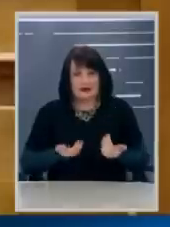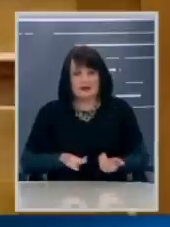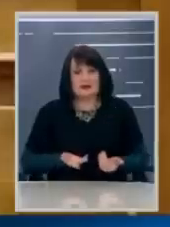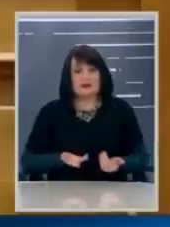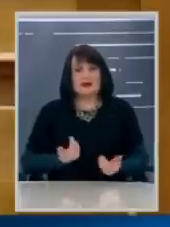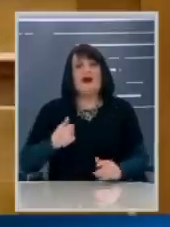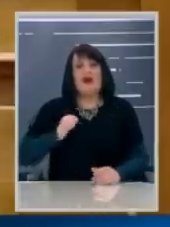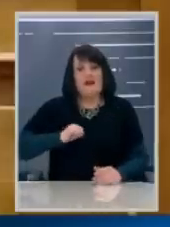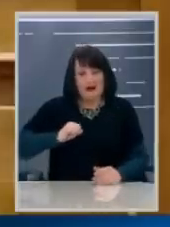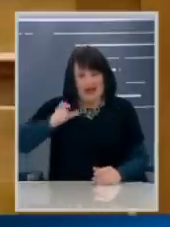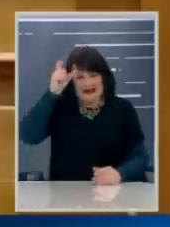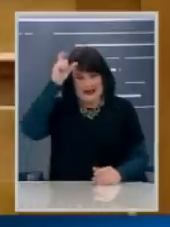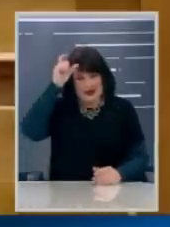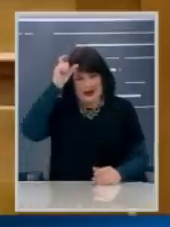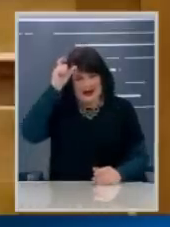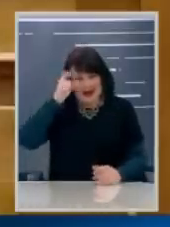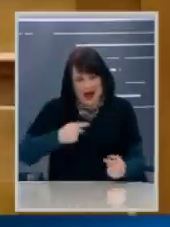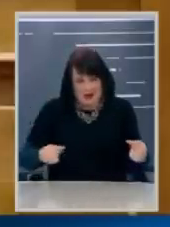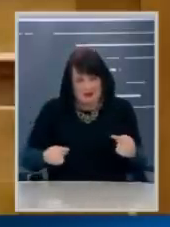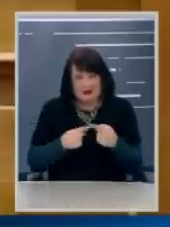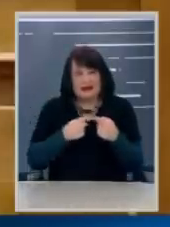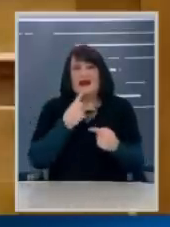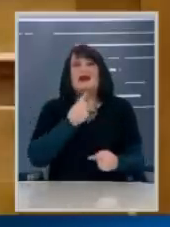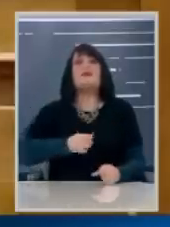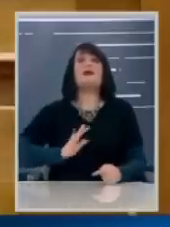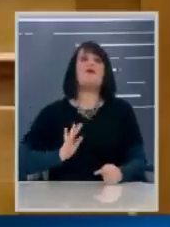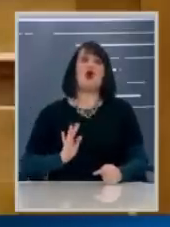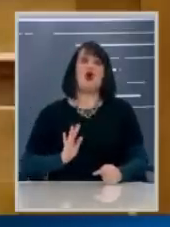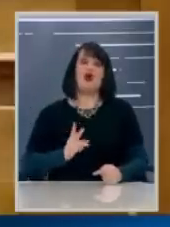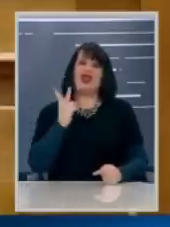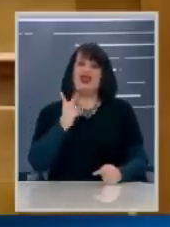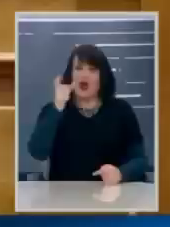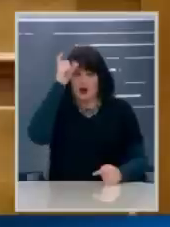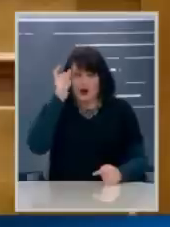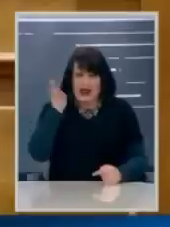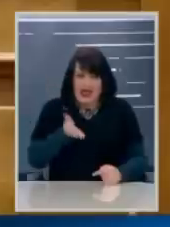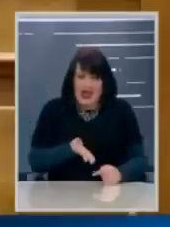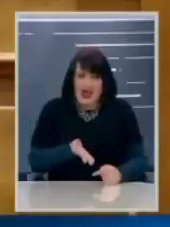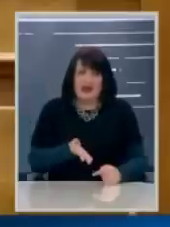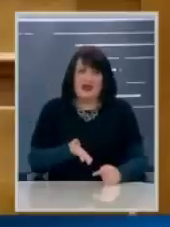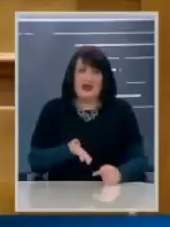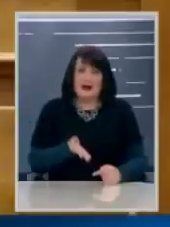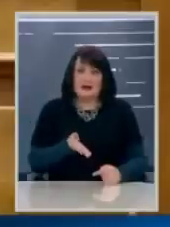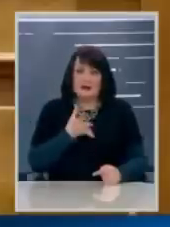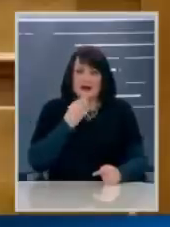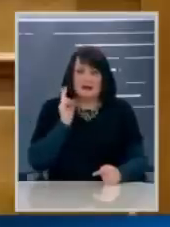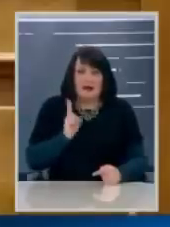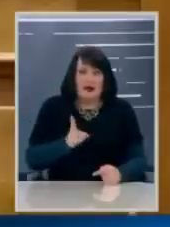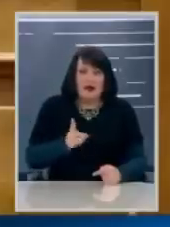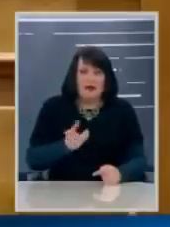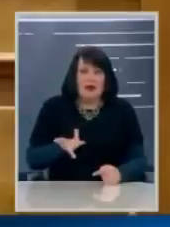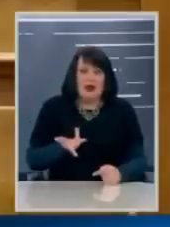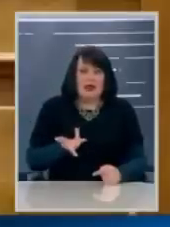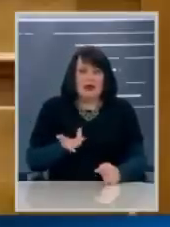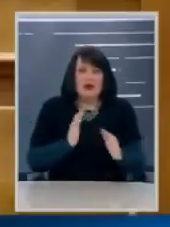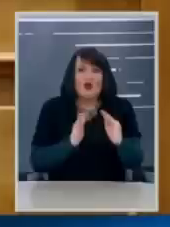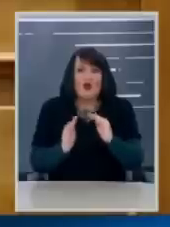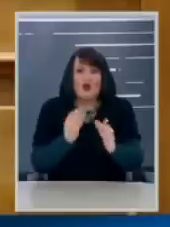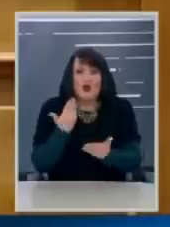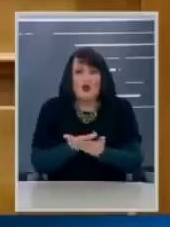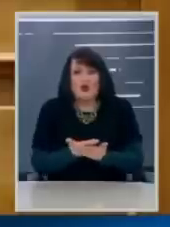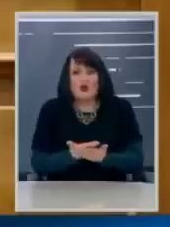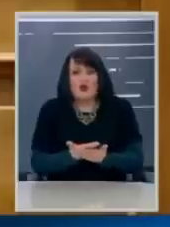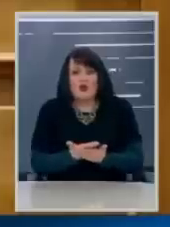θερμό επεισόδιο? Να μην τα πούμε στην αίθουσα αυτή. Υπάρχουν δύο Τούρκοι που ήρθανε που είναι ορολογιακές βόμβες αυτοί. Γιατί αυτούς τους λένε